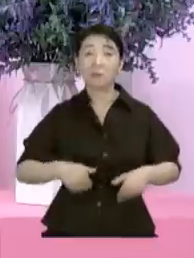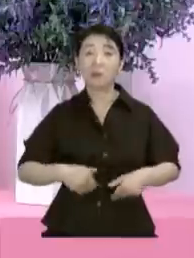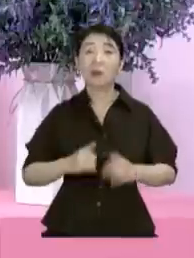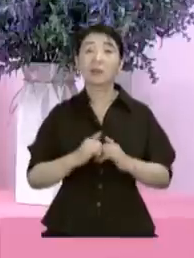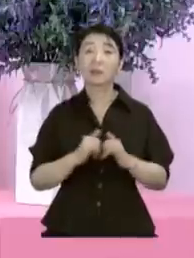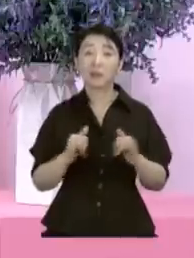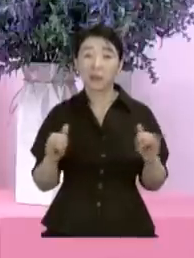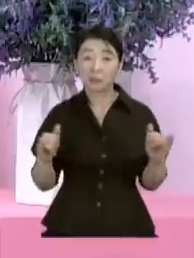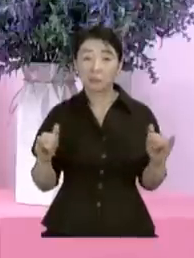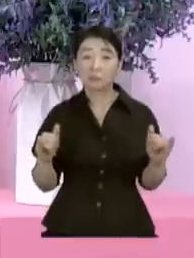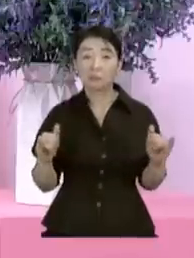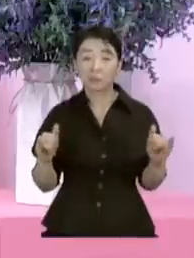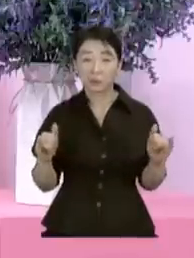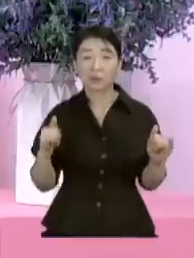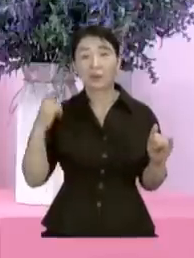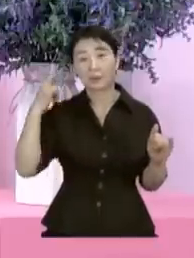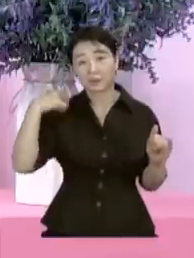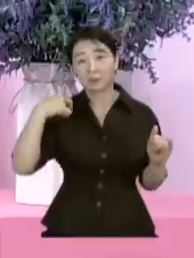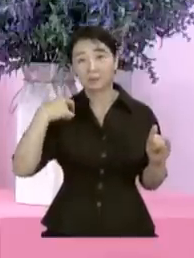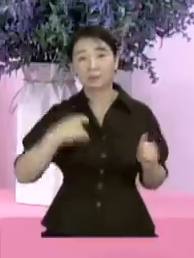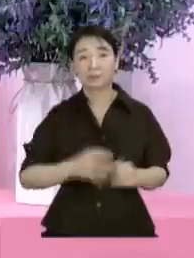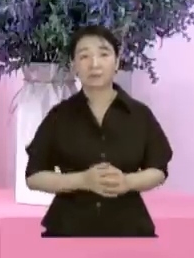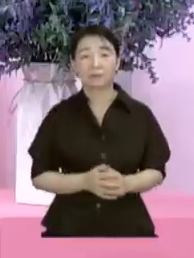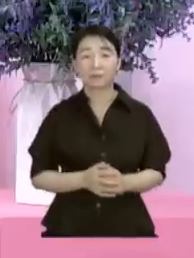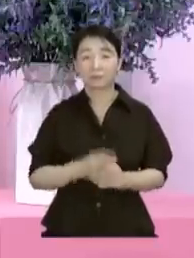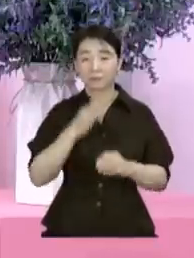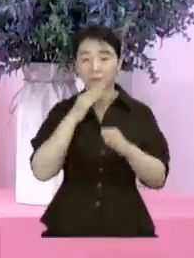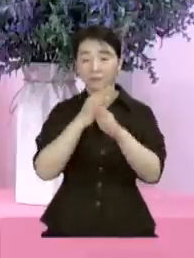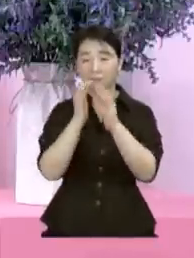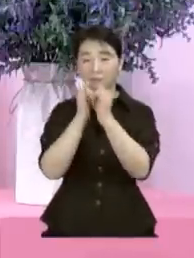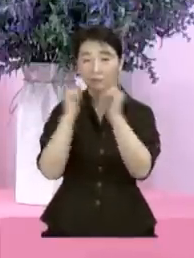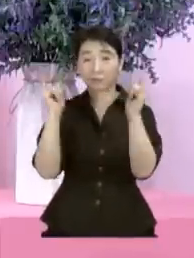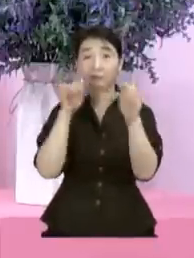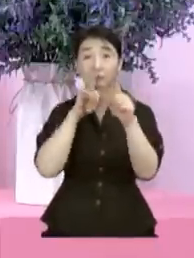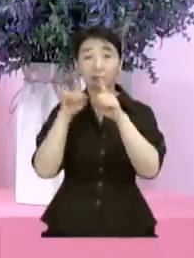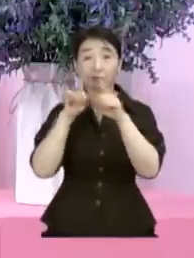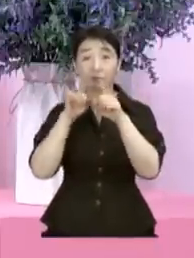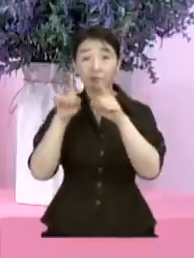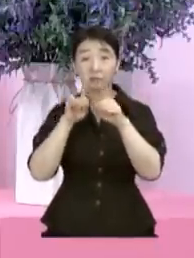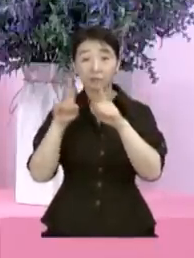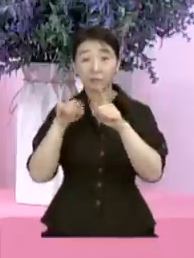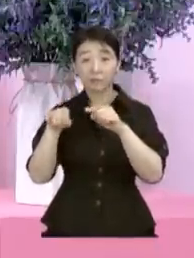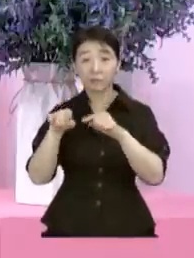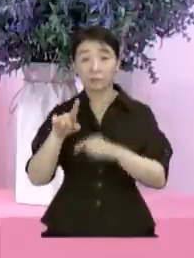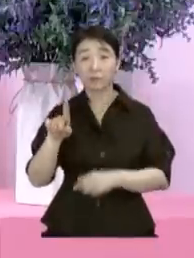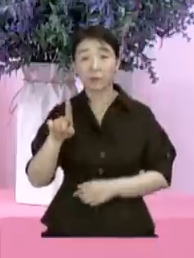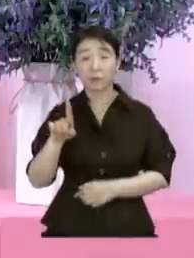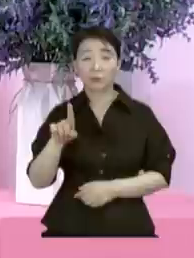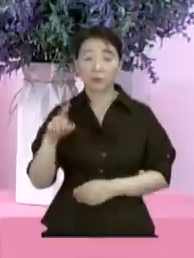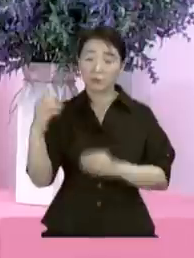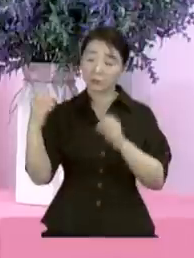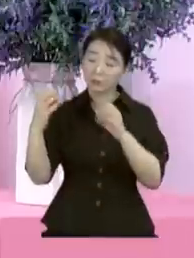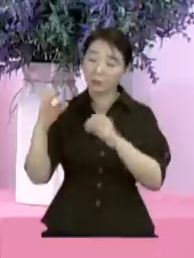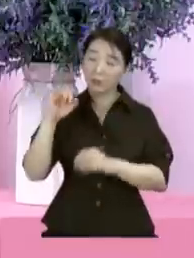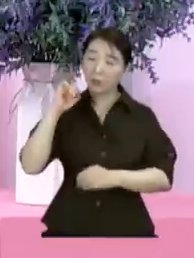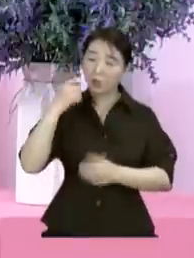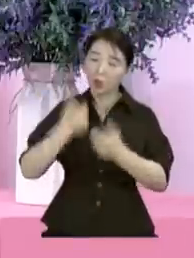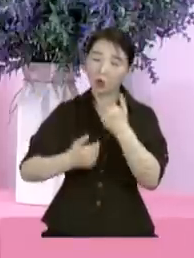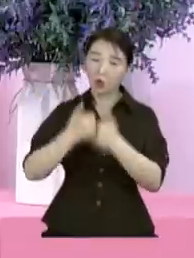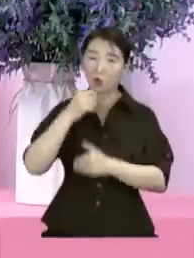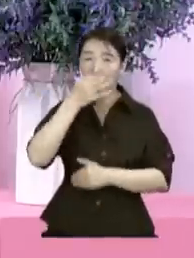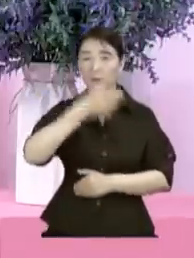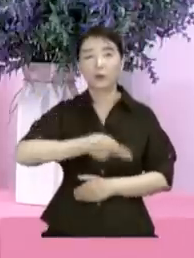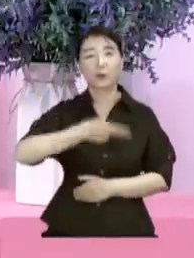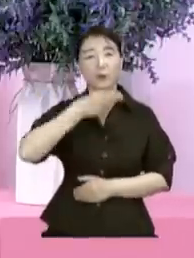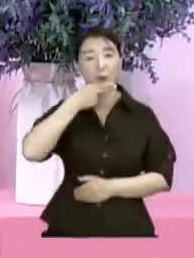필요한 사람이라는 거를 예, 정말 그때 느꼈던 것 같고 탈북민들의 언어가 대화가 이렇게 어색하고 힘들었던